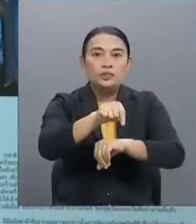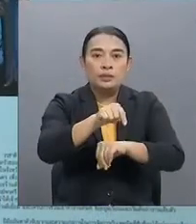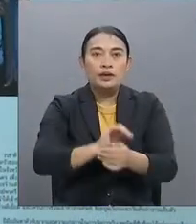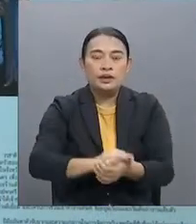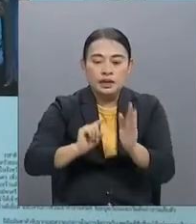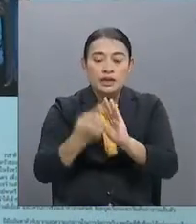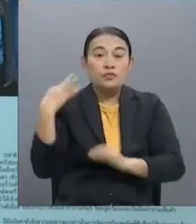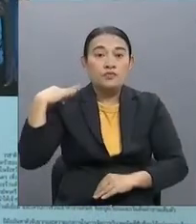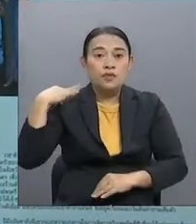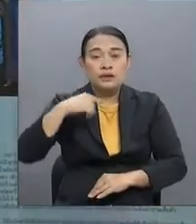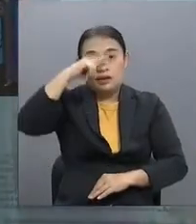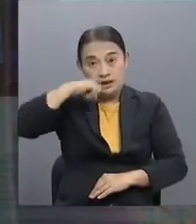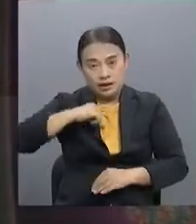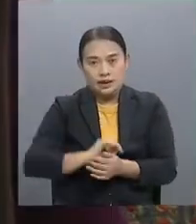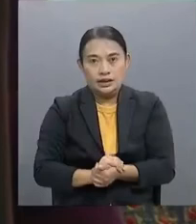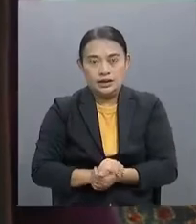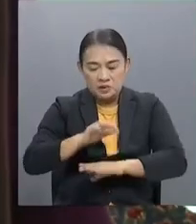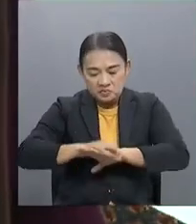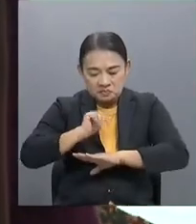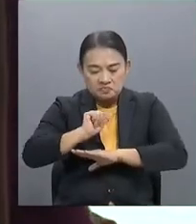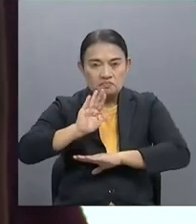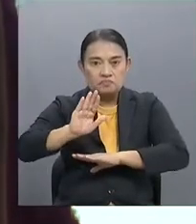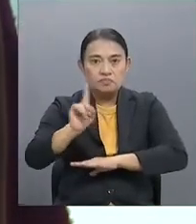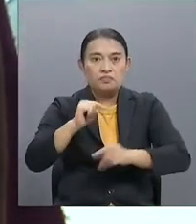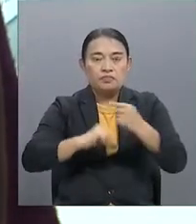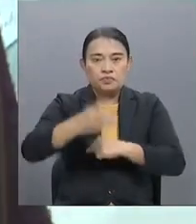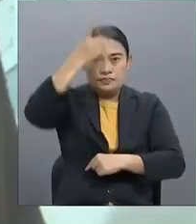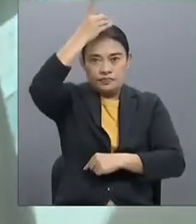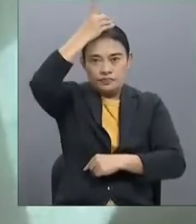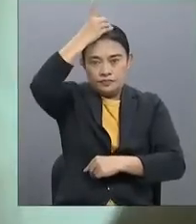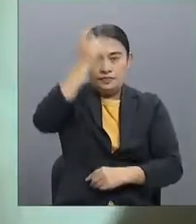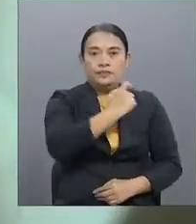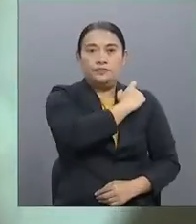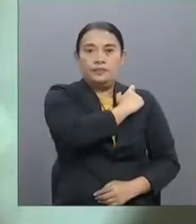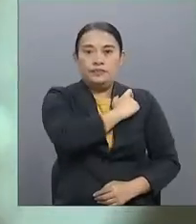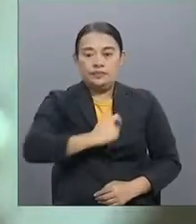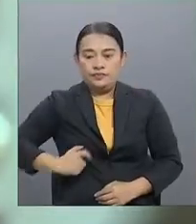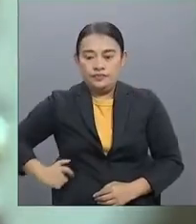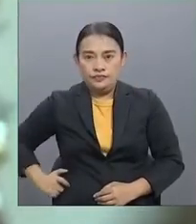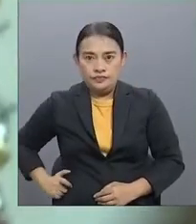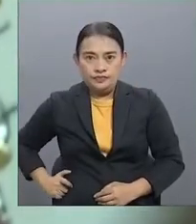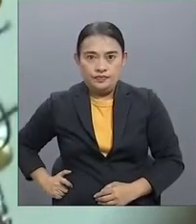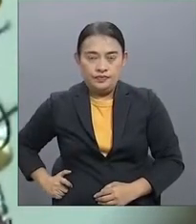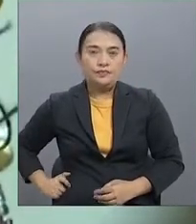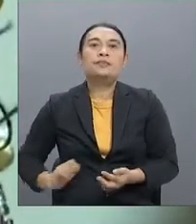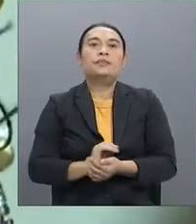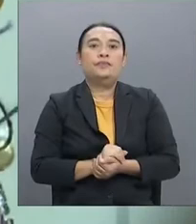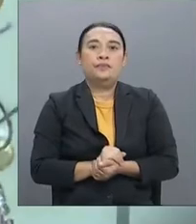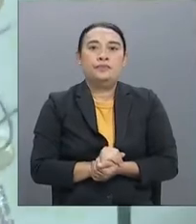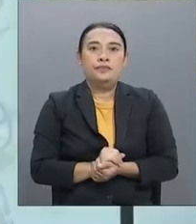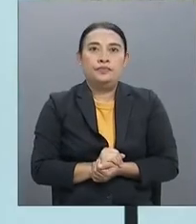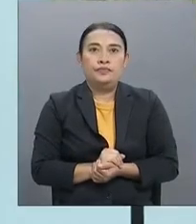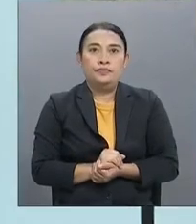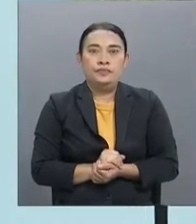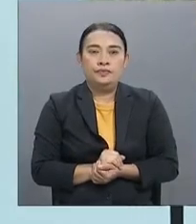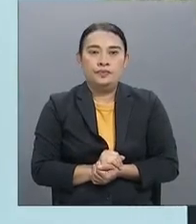ของไทยและพระปรีชาสามารถของสมเด็จพระนางเจ้าสิริกิติ์พระบรมราชินีนาถพระบรมราชชนนีพันปีหลวงตลอดจนพระ